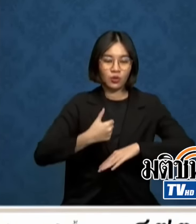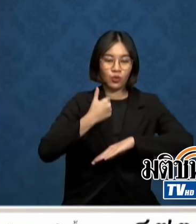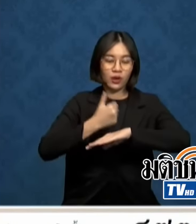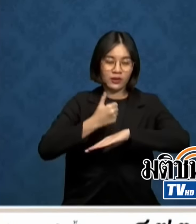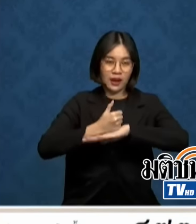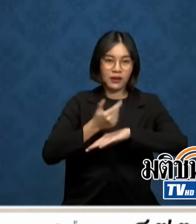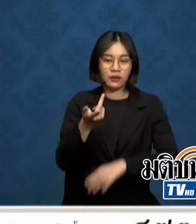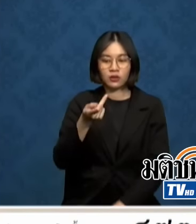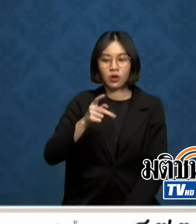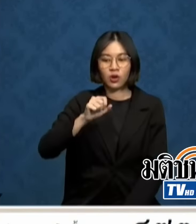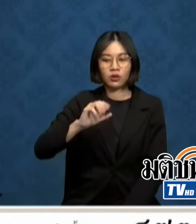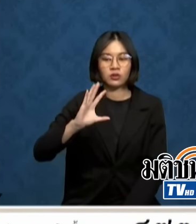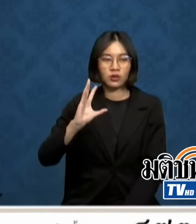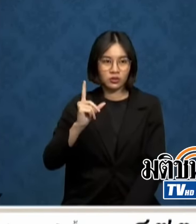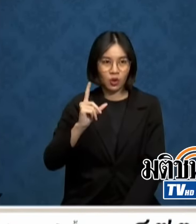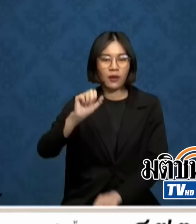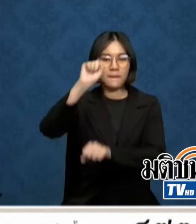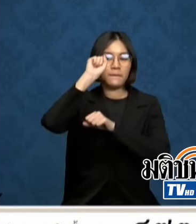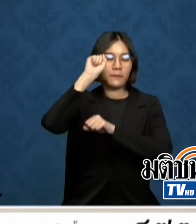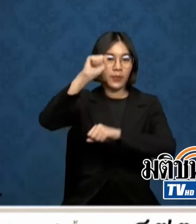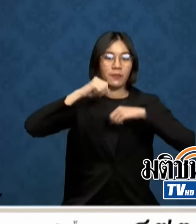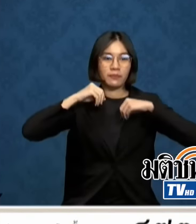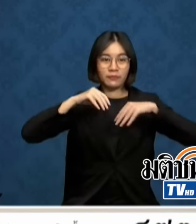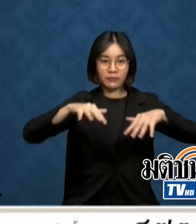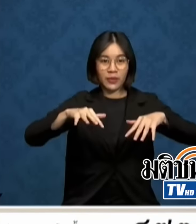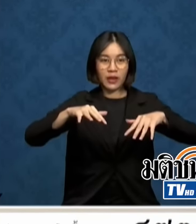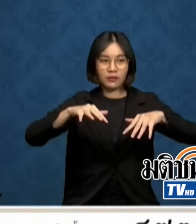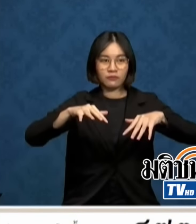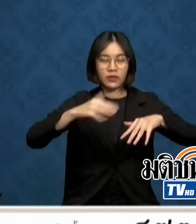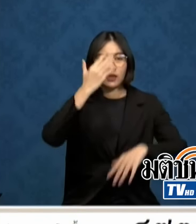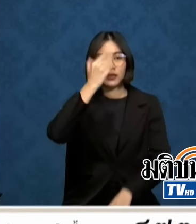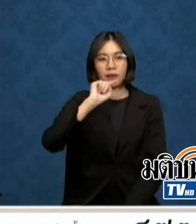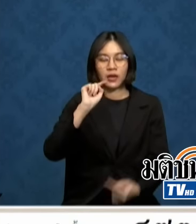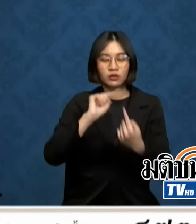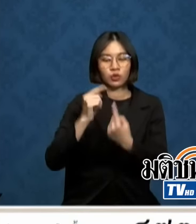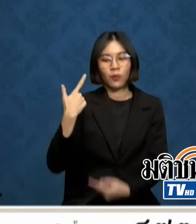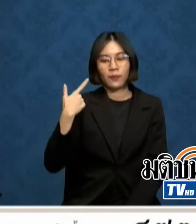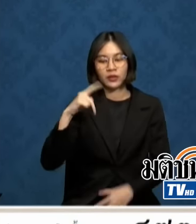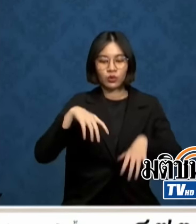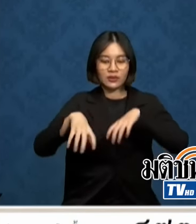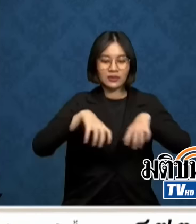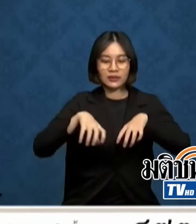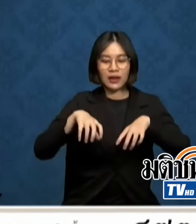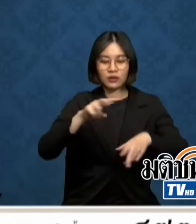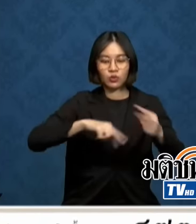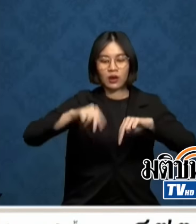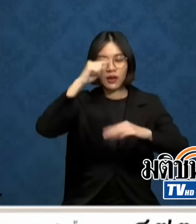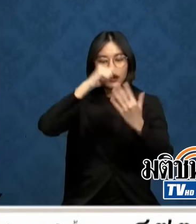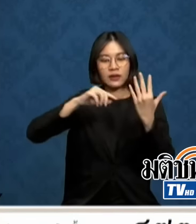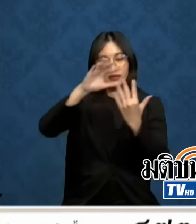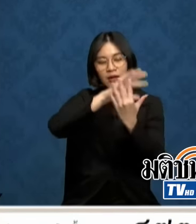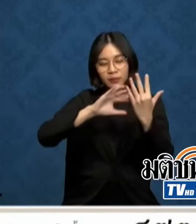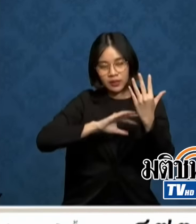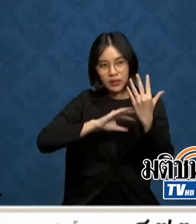หน้าคณะรักษาความสงบแห่งชาติได้ประกาศใช้นั้นเป็นไปเพื่อประโยชน์ในการบริหารราชการแผ่นดินและ